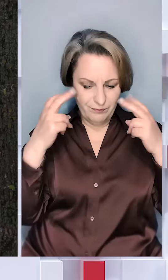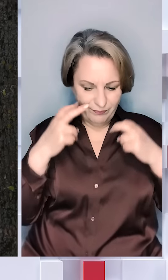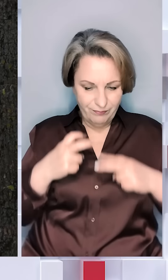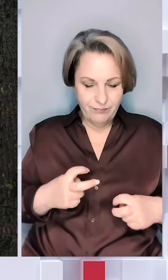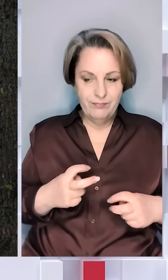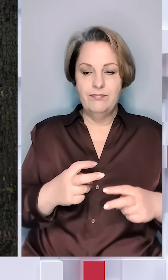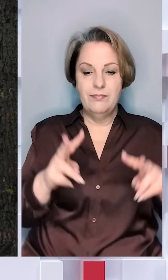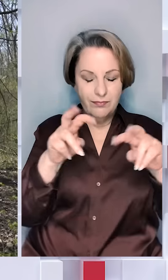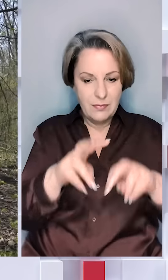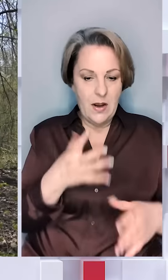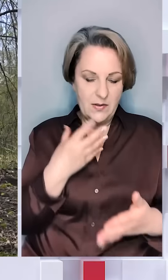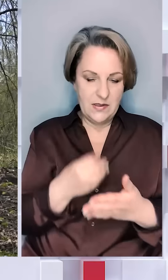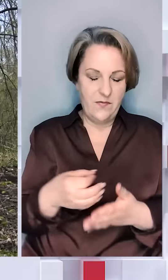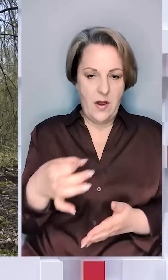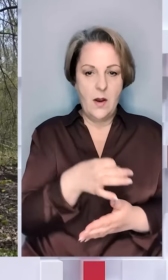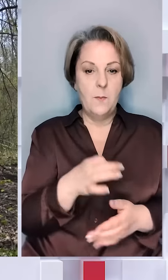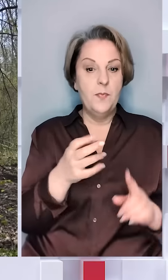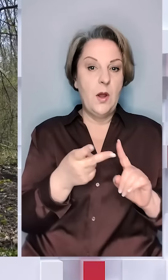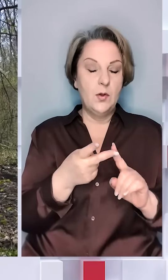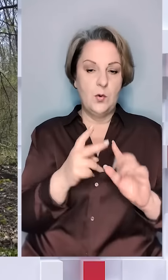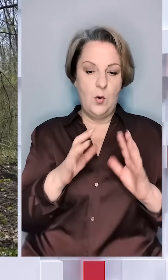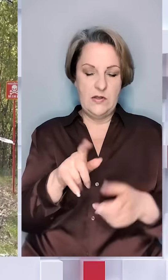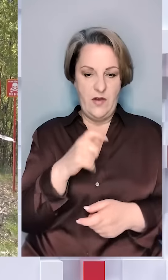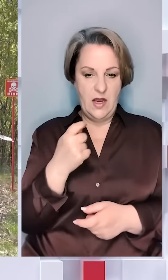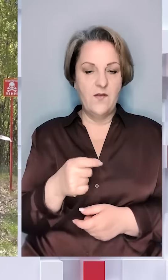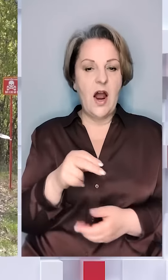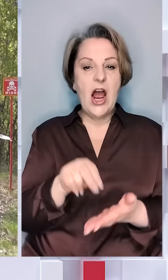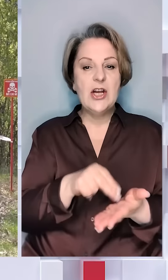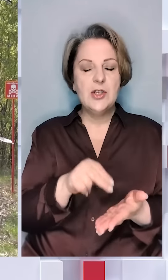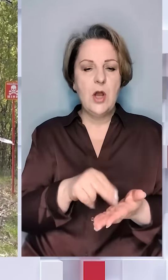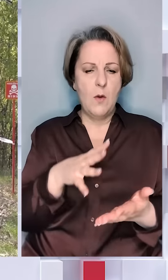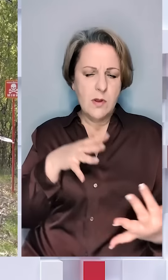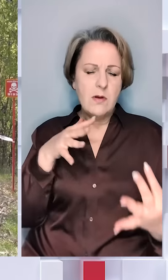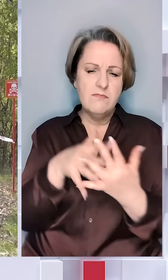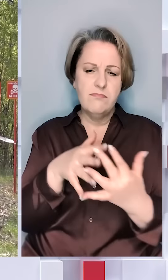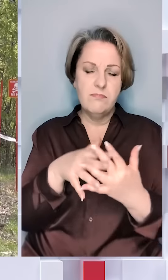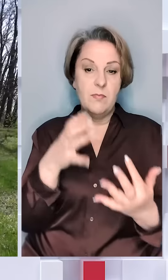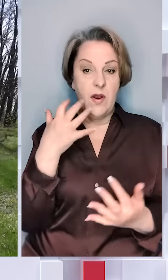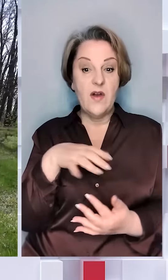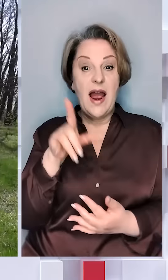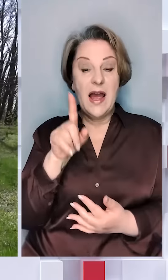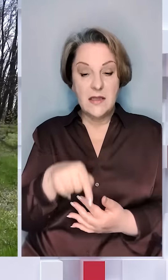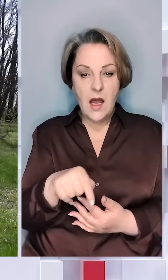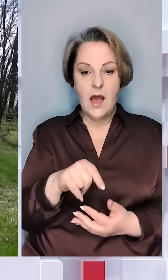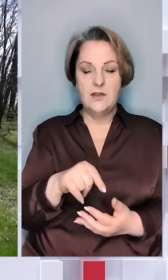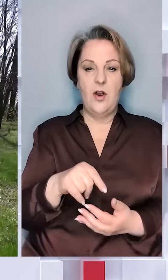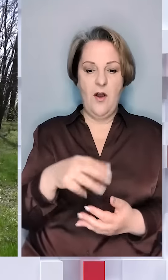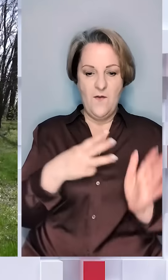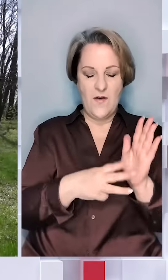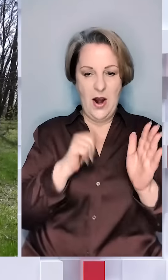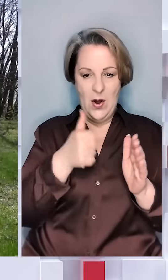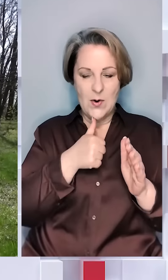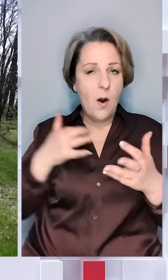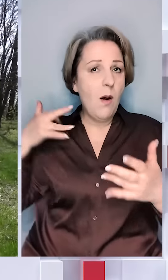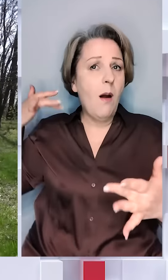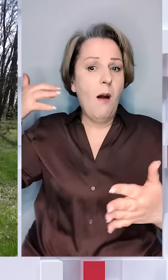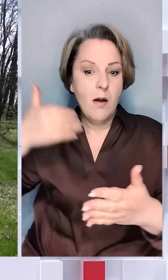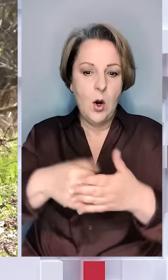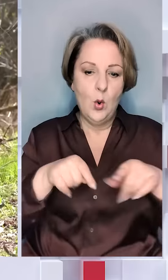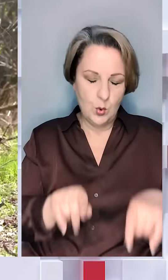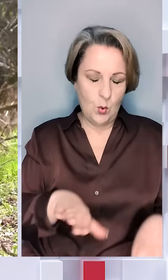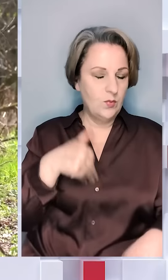обстеження своєї області. Під час Другої світової на Черкащині точилися запеклі бої. І навіть за 80 років по тому тут і